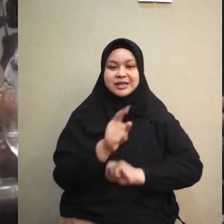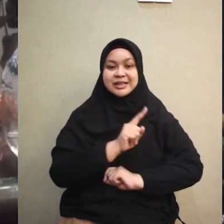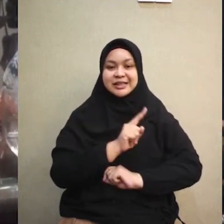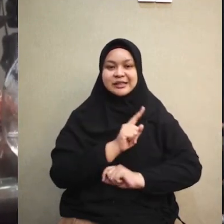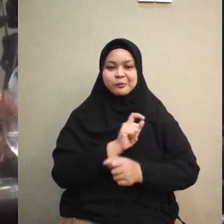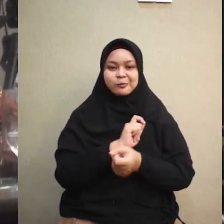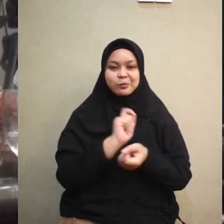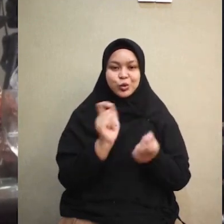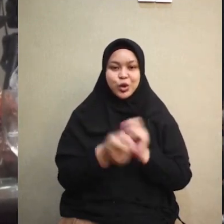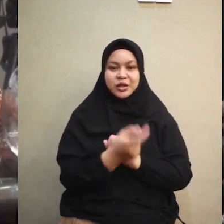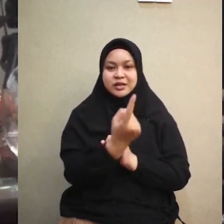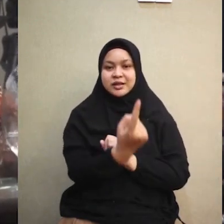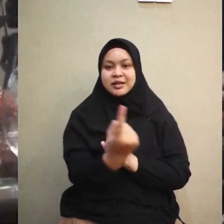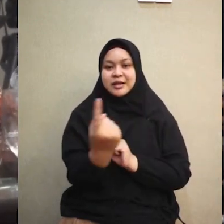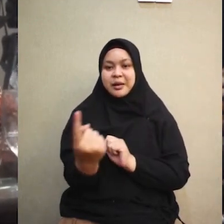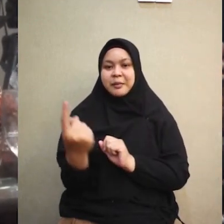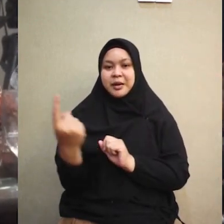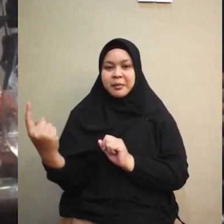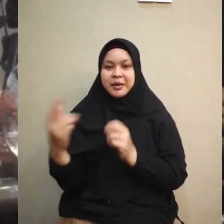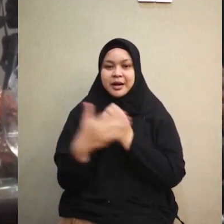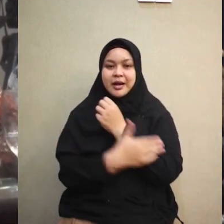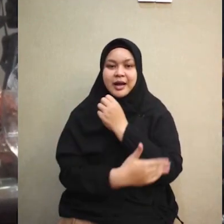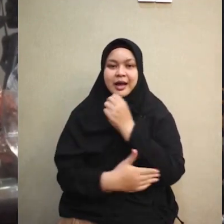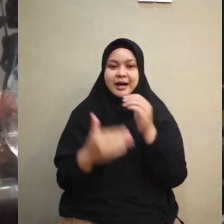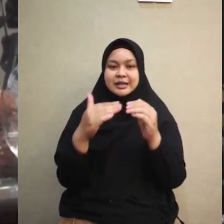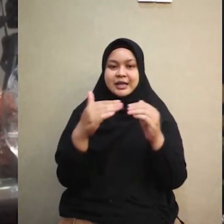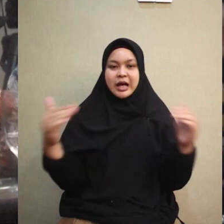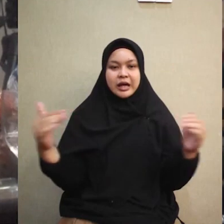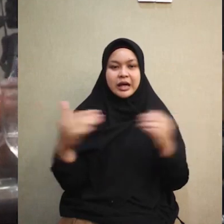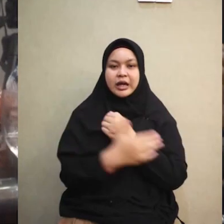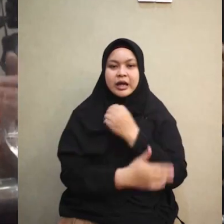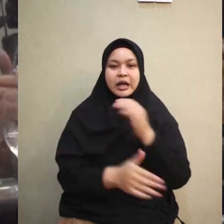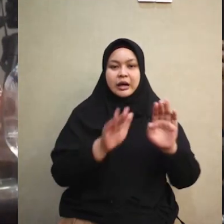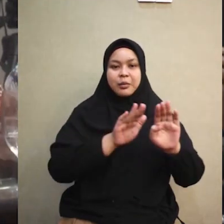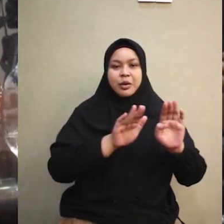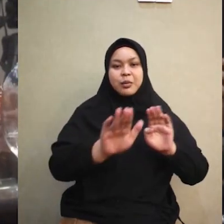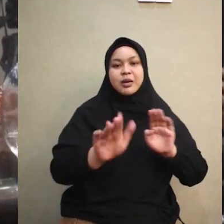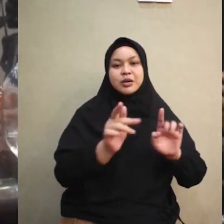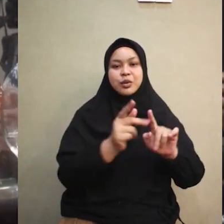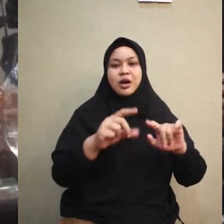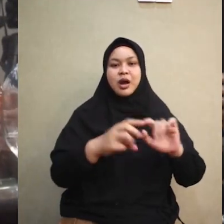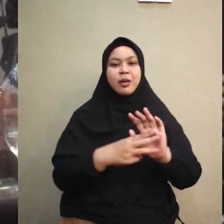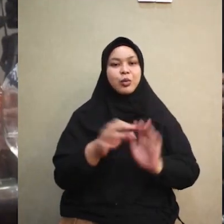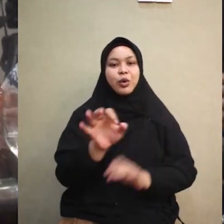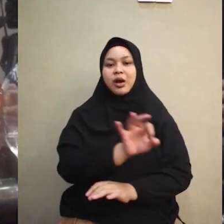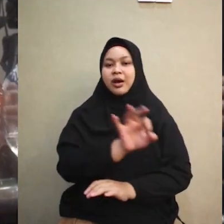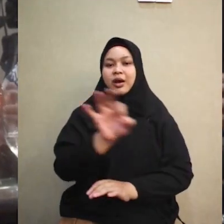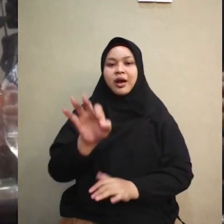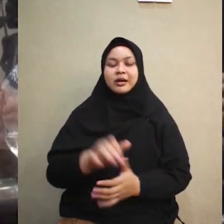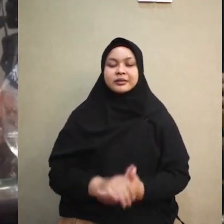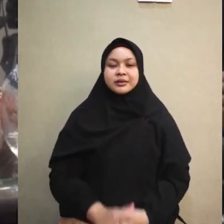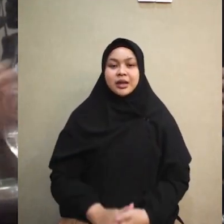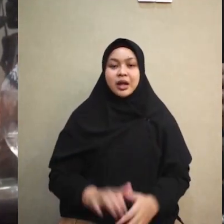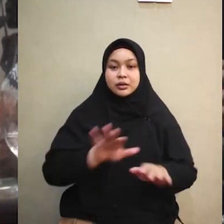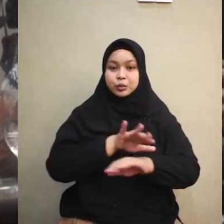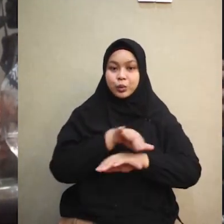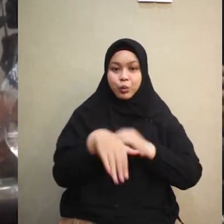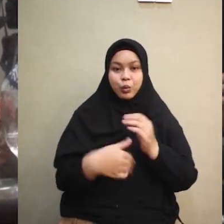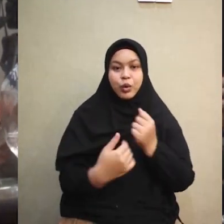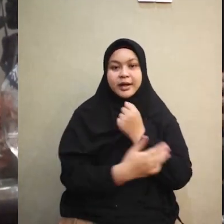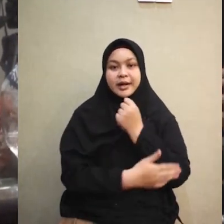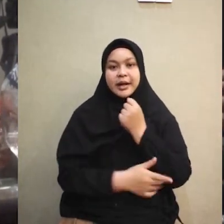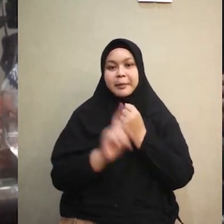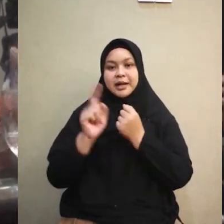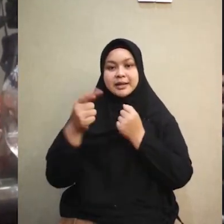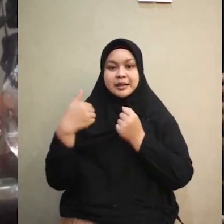setiap negara itu setara dan tidak ada negara yang paling maju hak asasi manusianya gitu ya Semua negara pasti punya